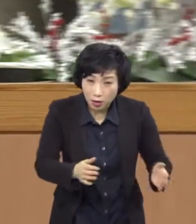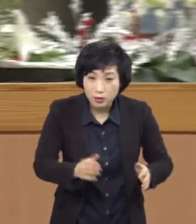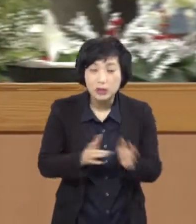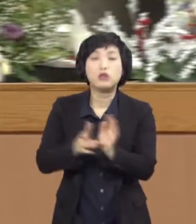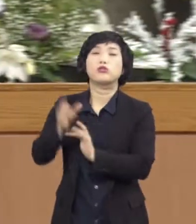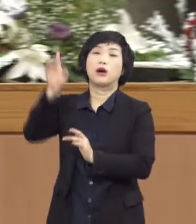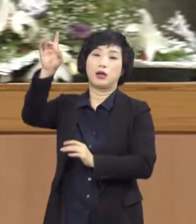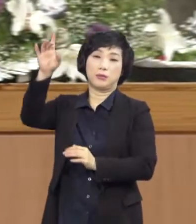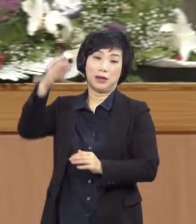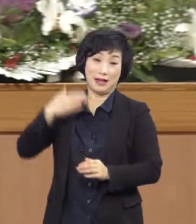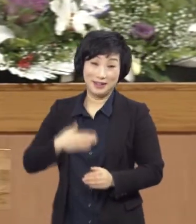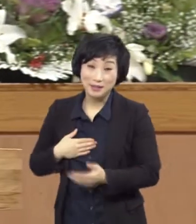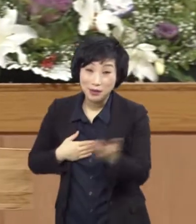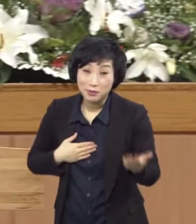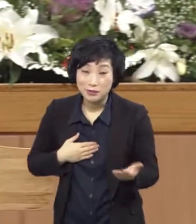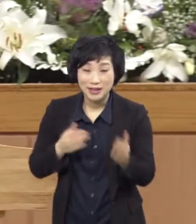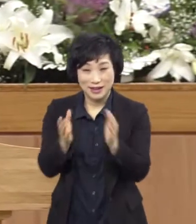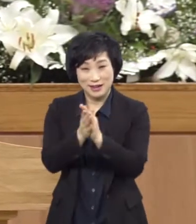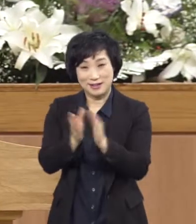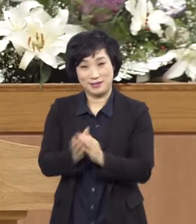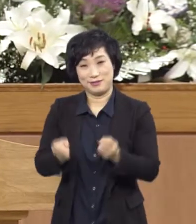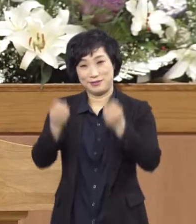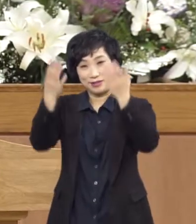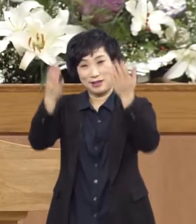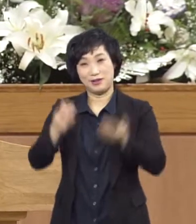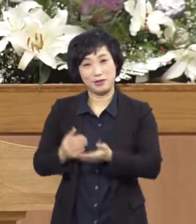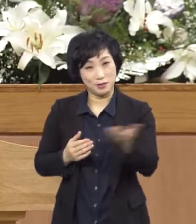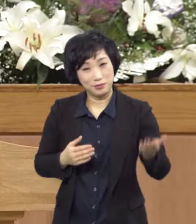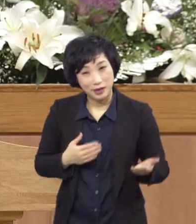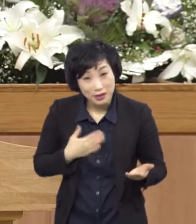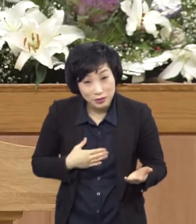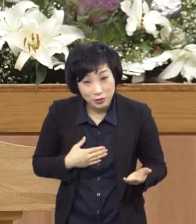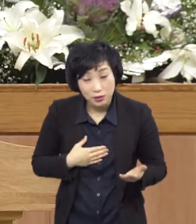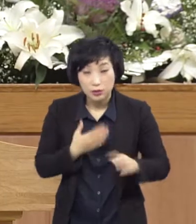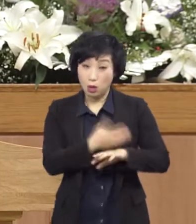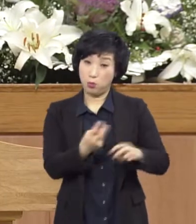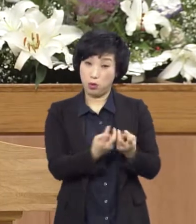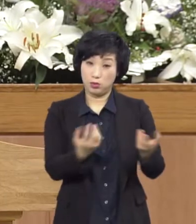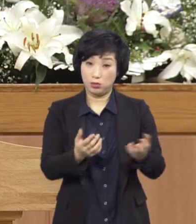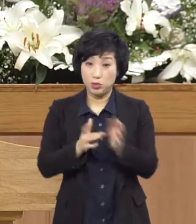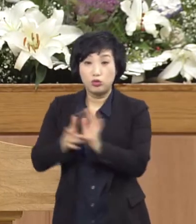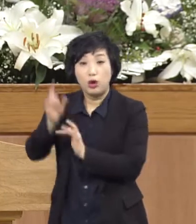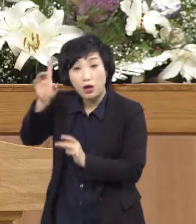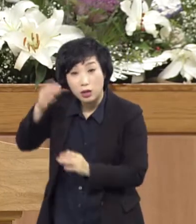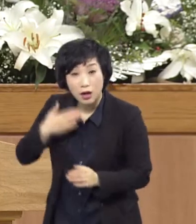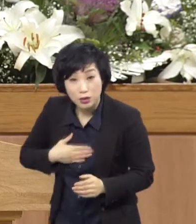할렐루야. 예. 우리는 정말로 다른 길이 없어요. 예수밖에.